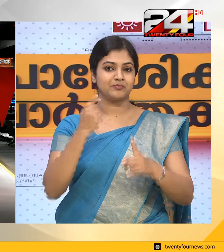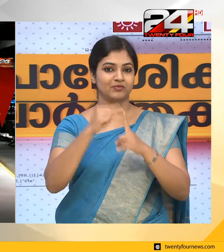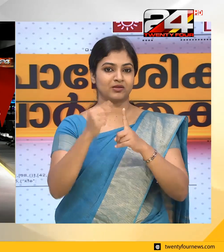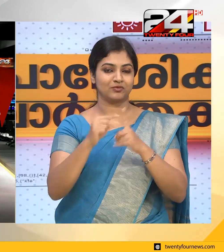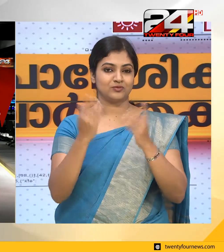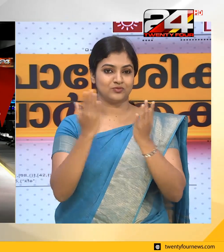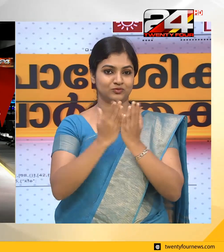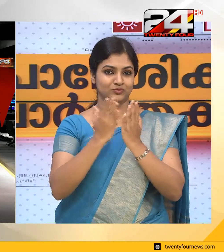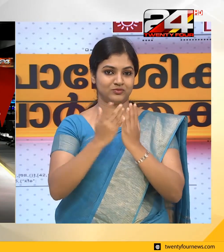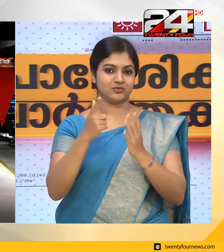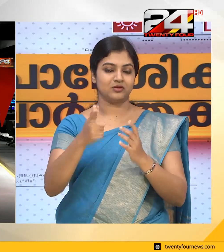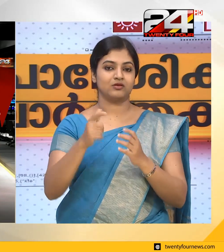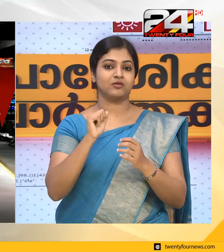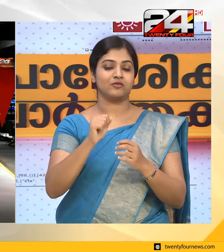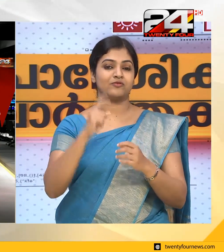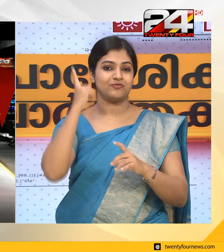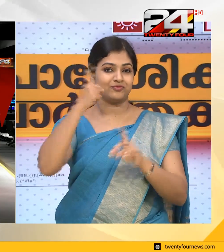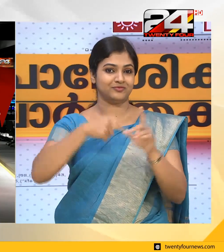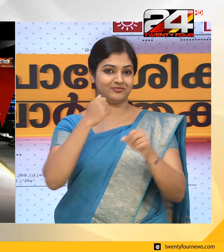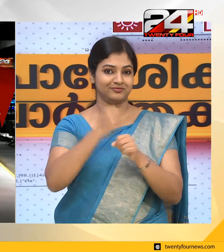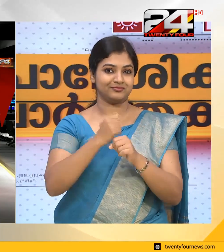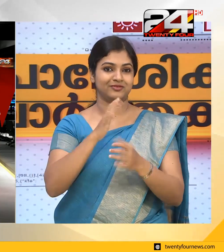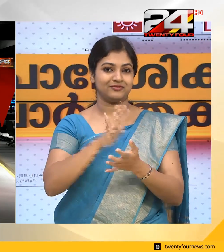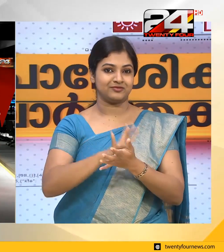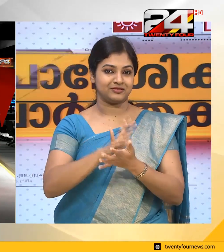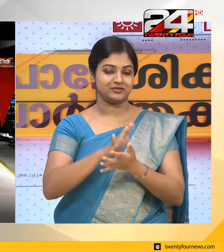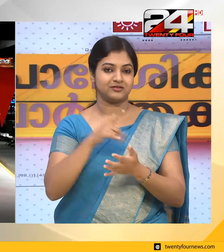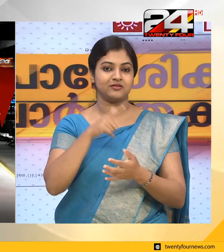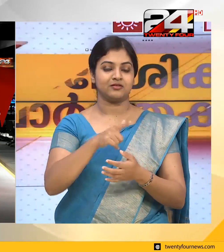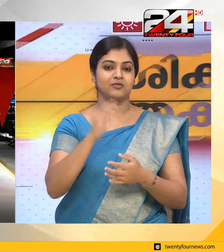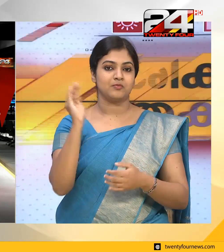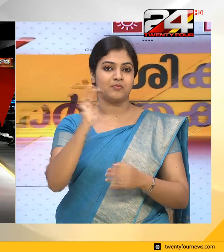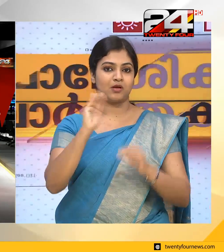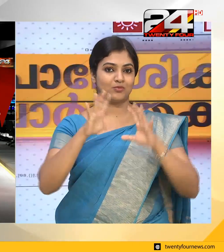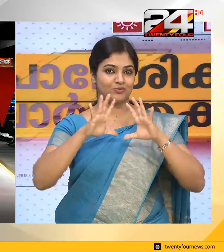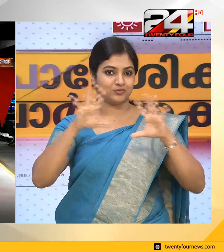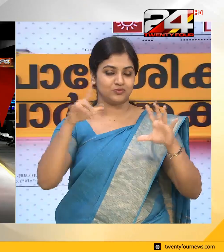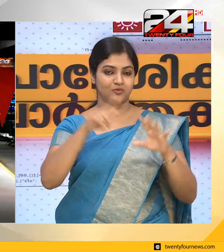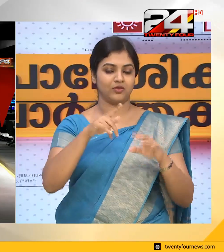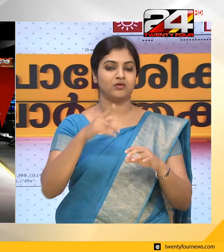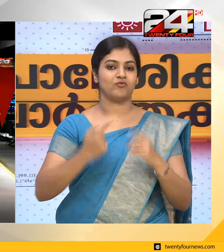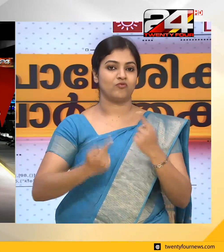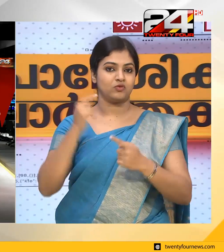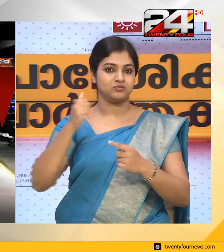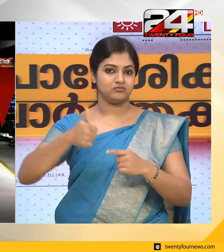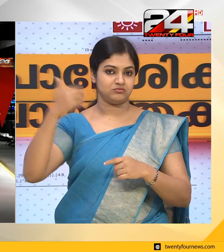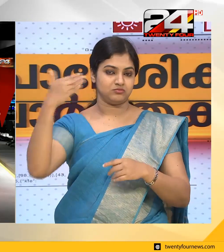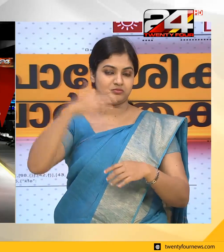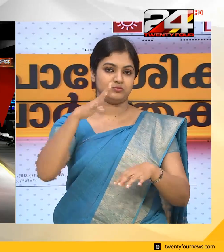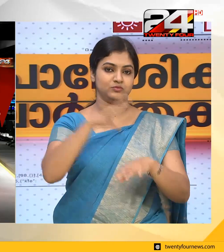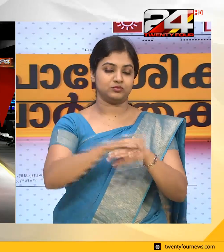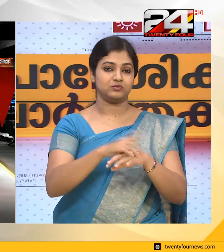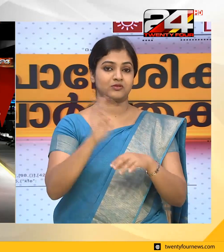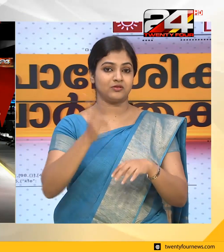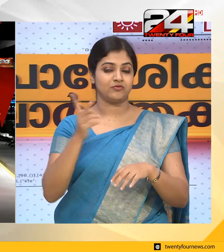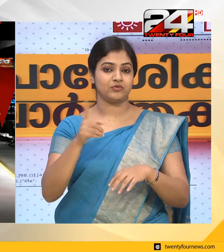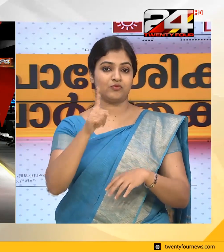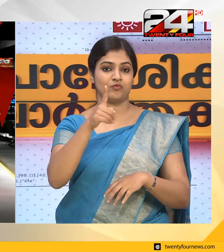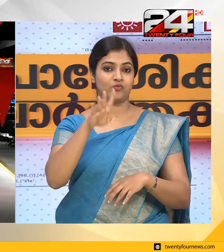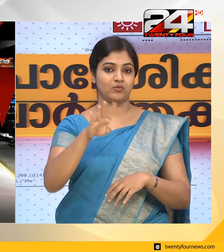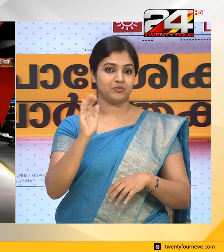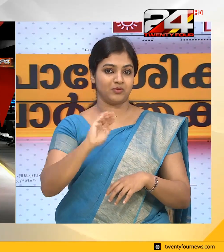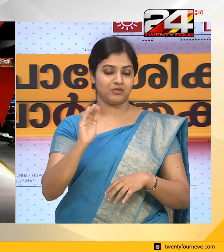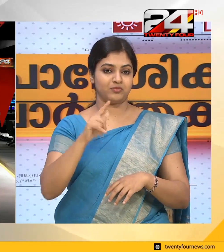സ്വകാര്യ വിദ്യാഭ്യാസ സ്ഥാപനത്തിന്റെ വാർഷികത്തിന്റെ ഭാഗമായി പ്രദർശിപ്പിച്ച പാമ്പുകളെ വനപാലകർ പിടിച്ചെടുത്തു. വിവിധ ഇനങ്ങളിൽപ്പെട്ട